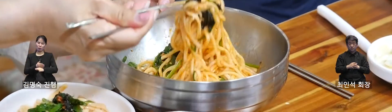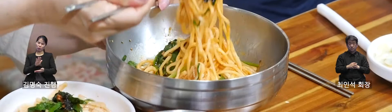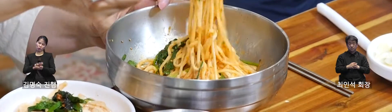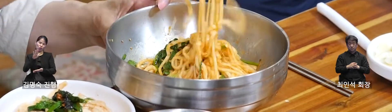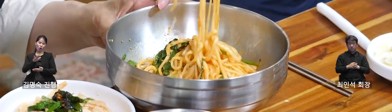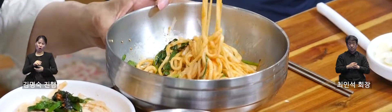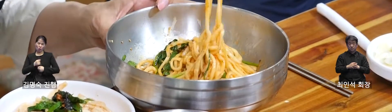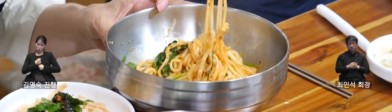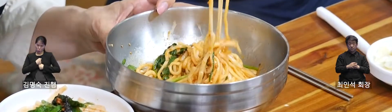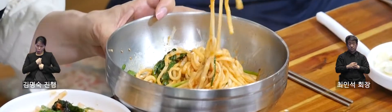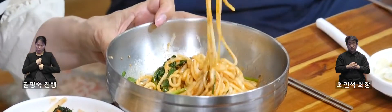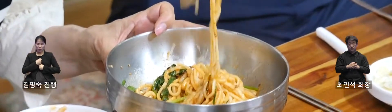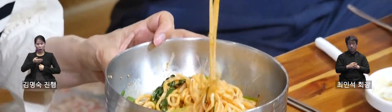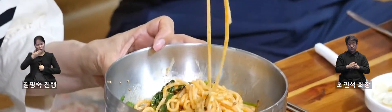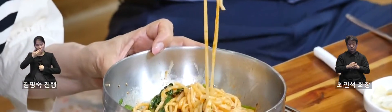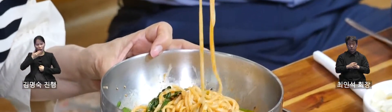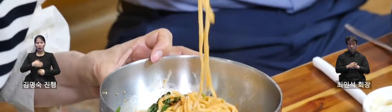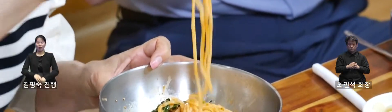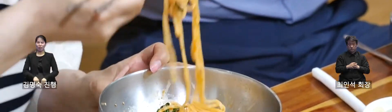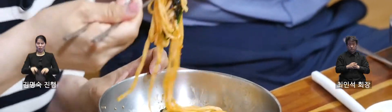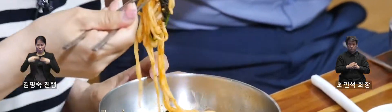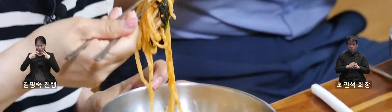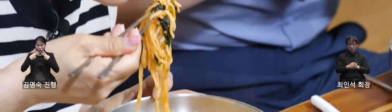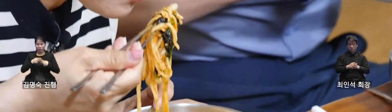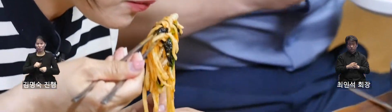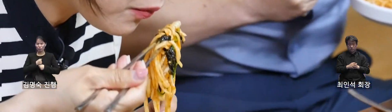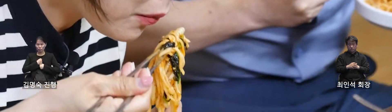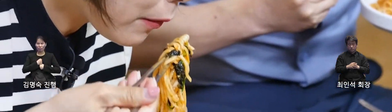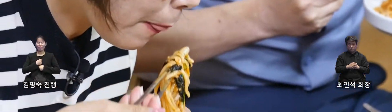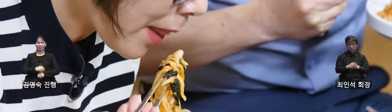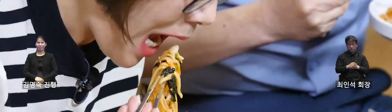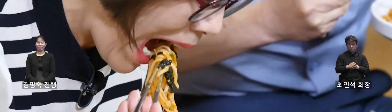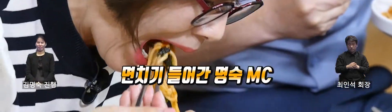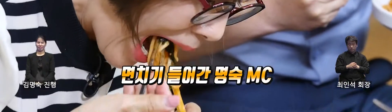뜨거워요. 호해서 드셔야 돼요. 호해서.